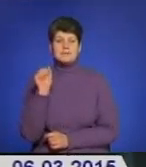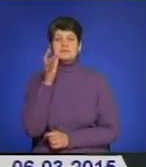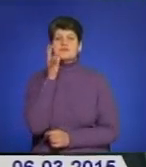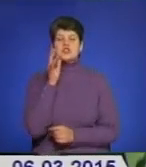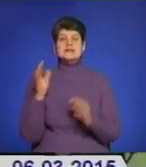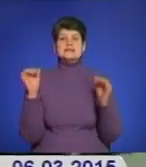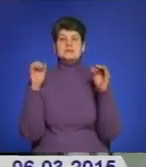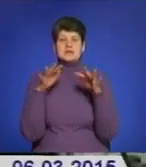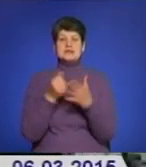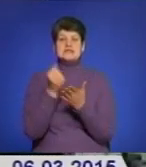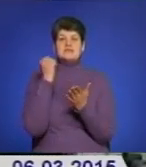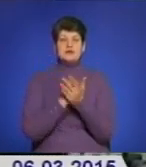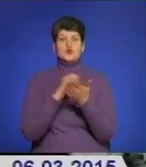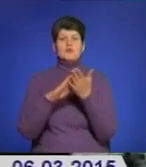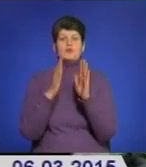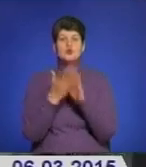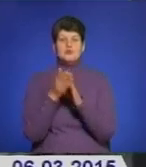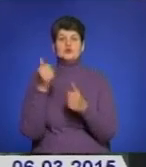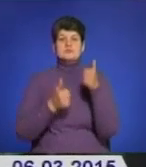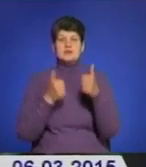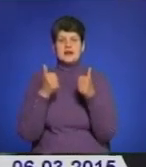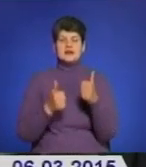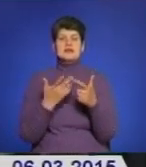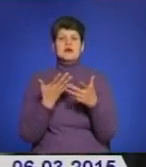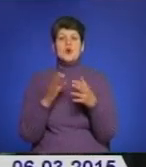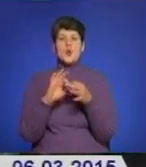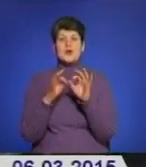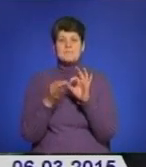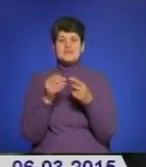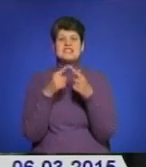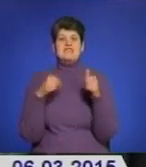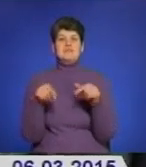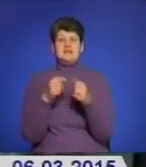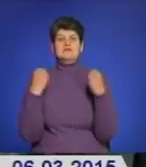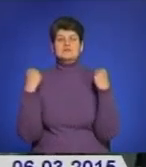затверджено положення про змагання з професійно-прикладних та олімпійських видів